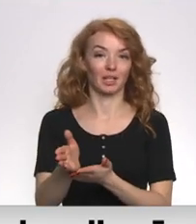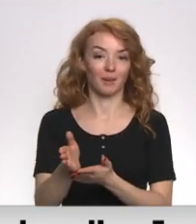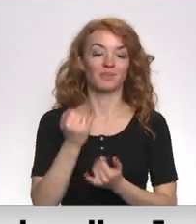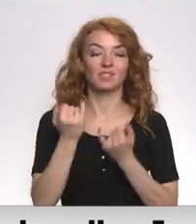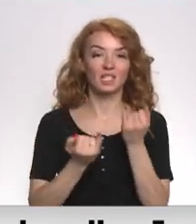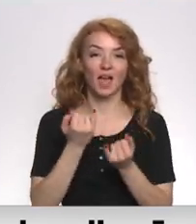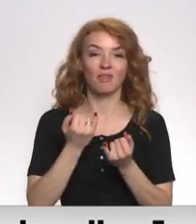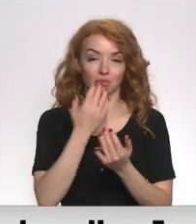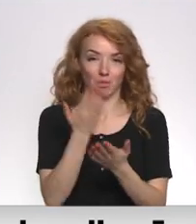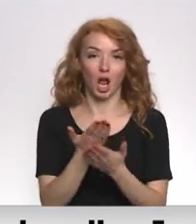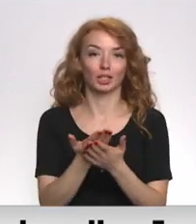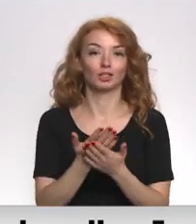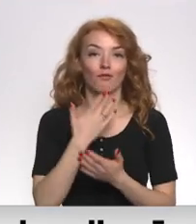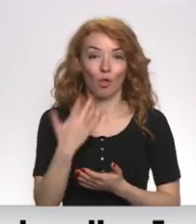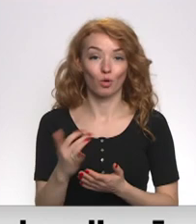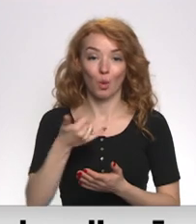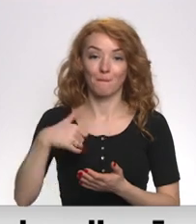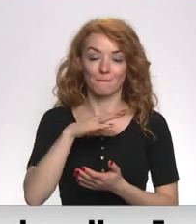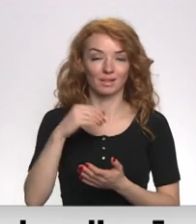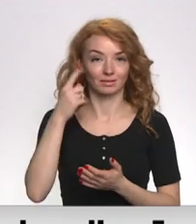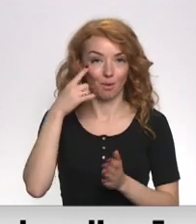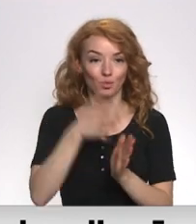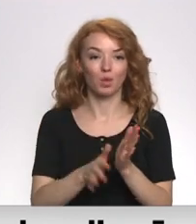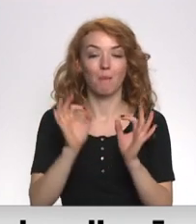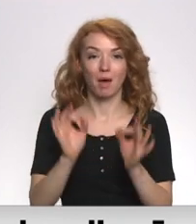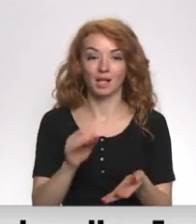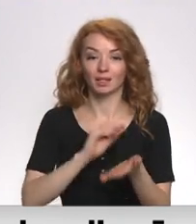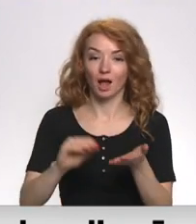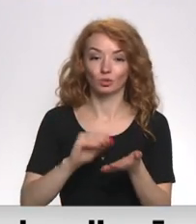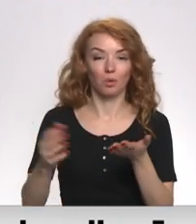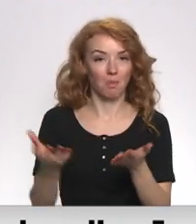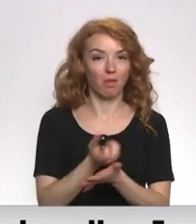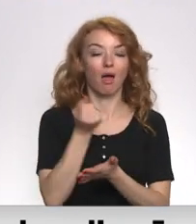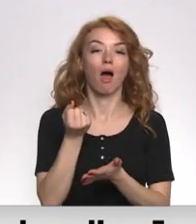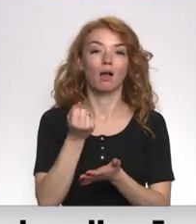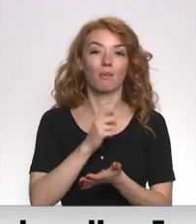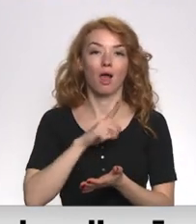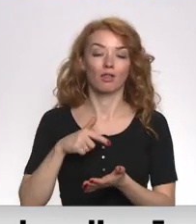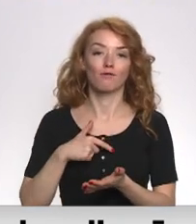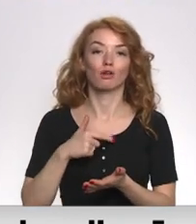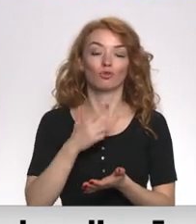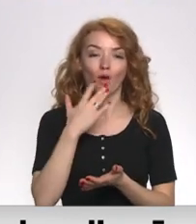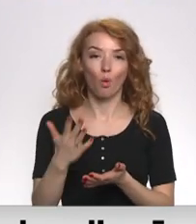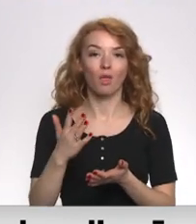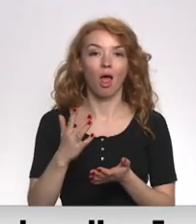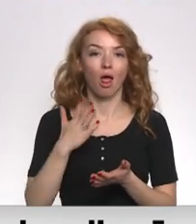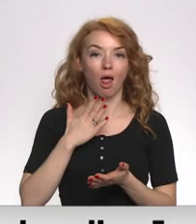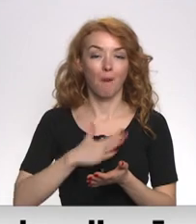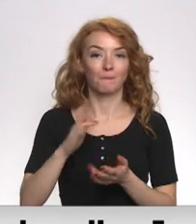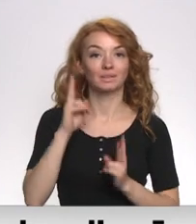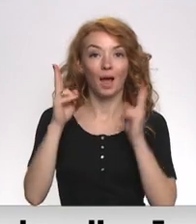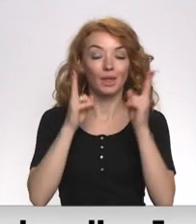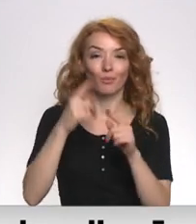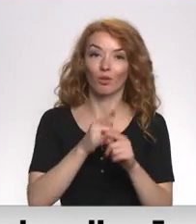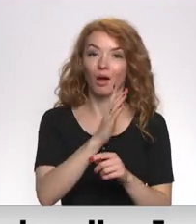cieņas izrādīšana valodai, jo mēs saprotam, ka pareizi rakstot, mēs panākam zinām valodas labskanīgumu un panākam to, ka mūs vispār